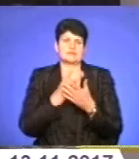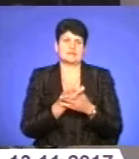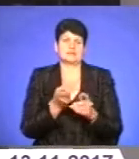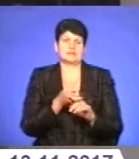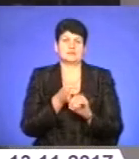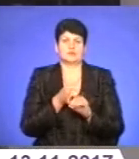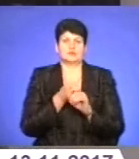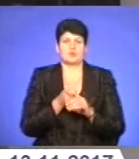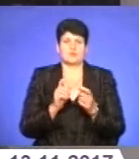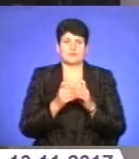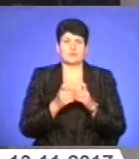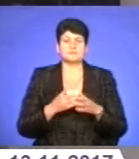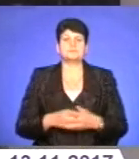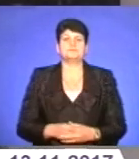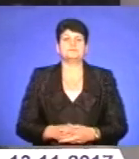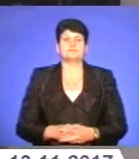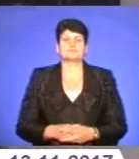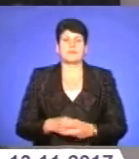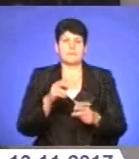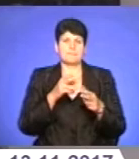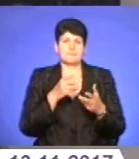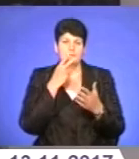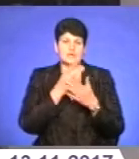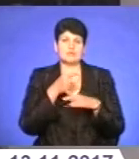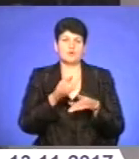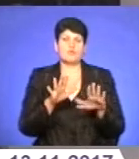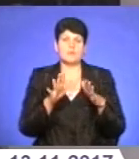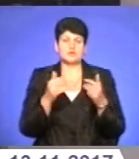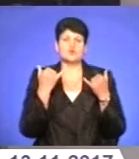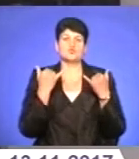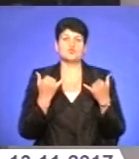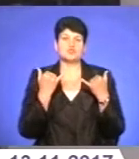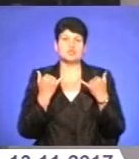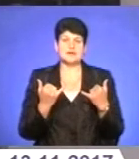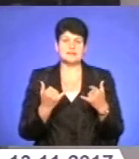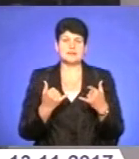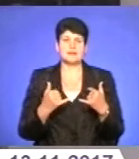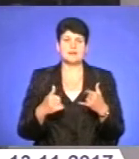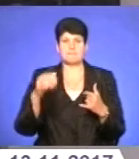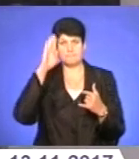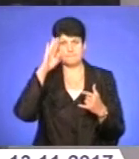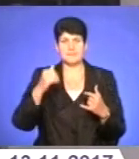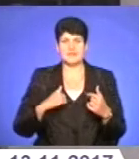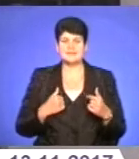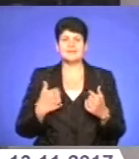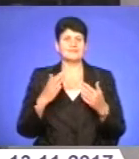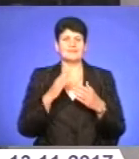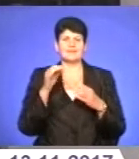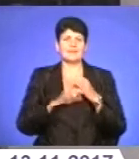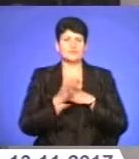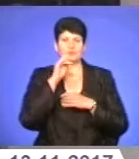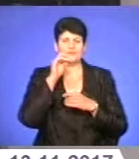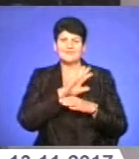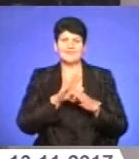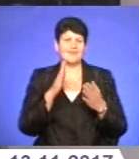російським імперіалізмом. Якби підсвітити той момент, що сучасні бійці на сході України, вони не є